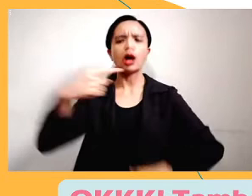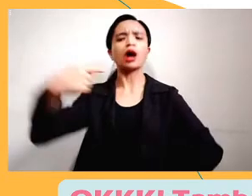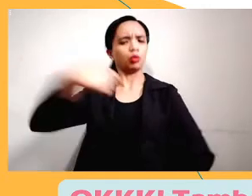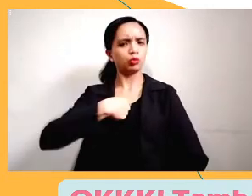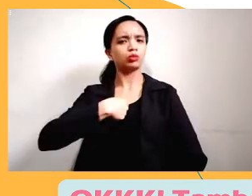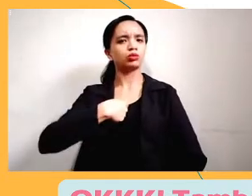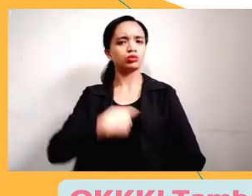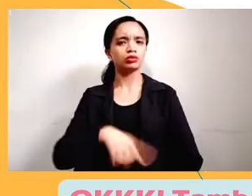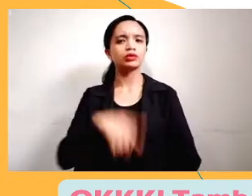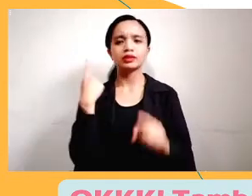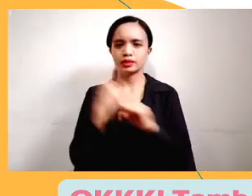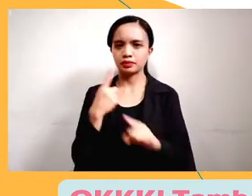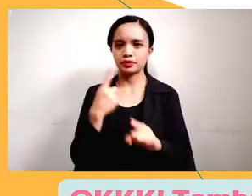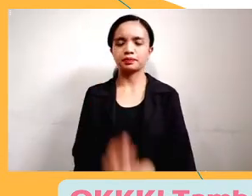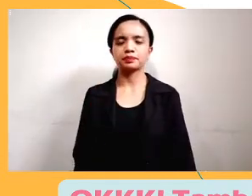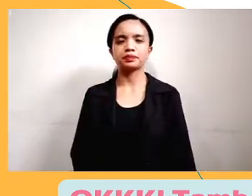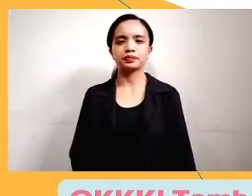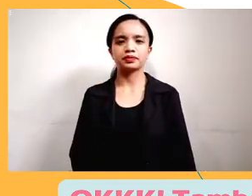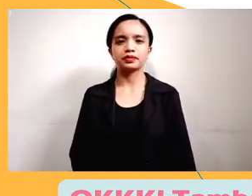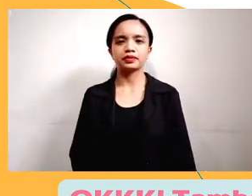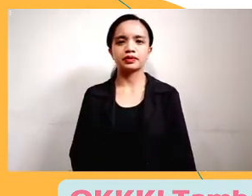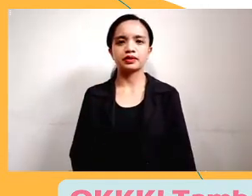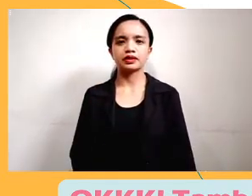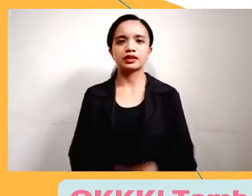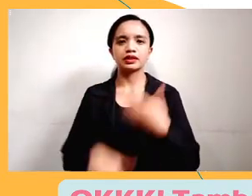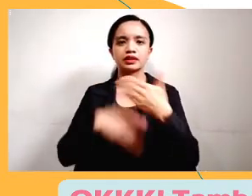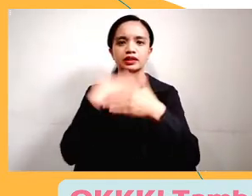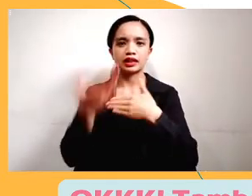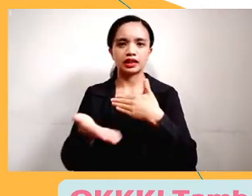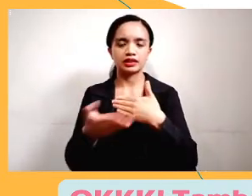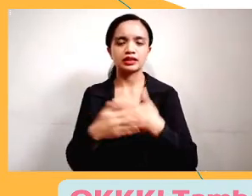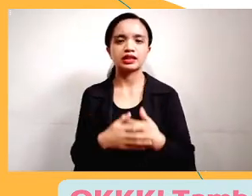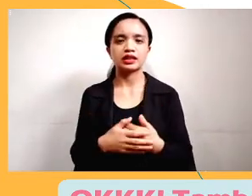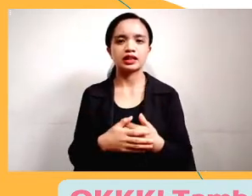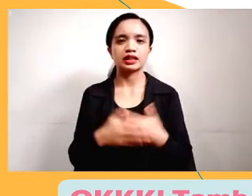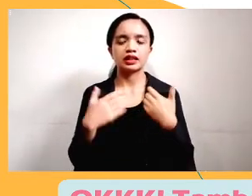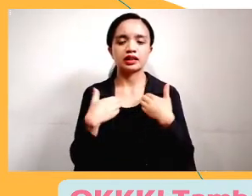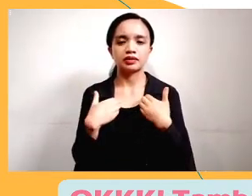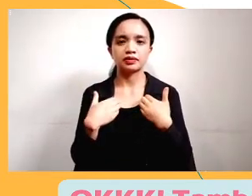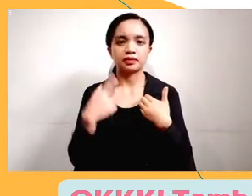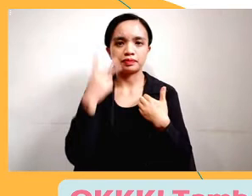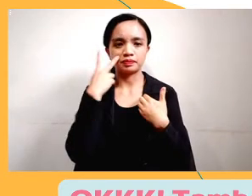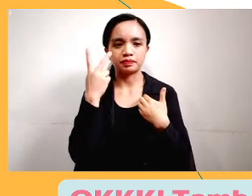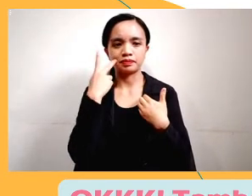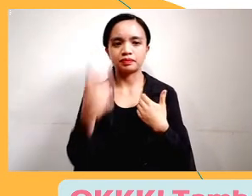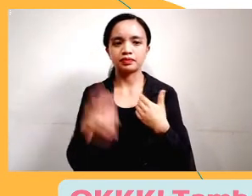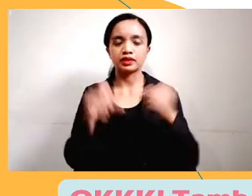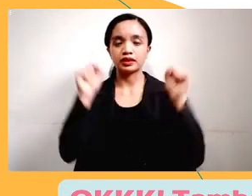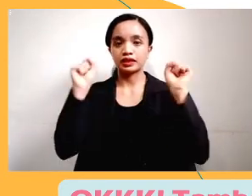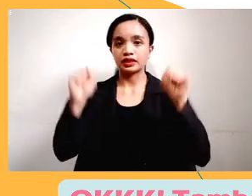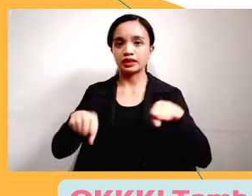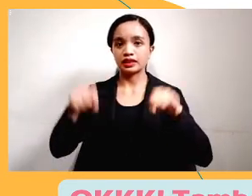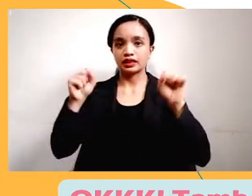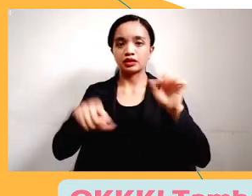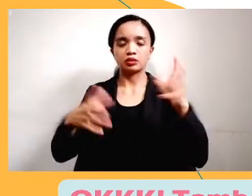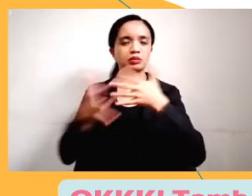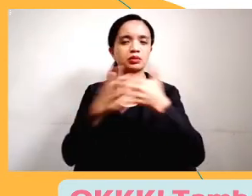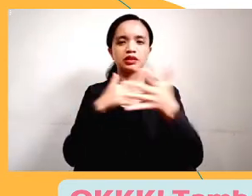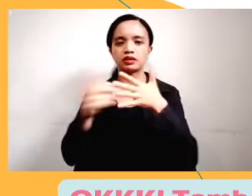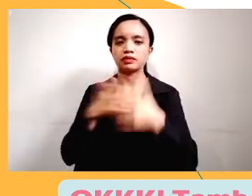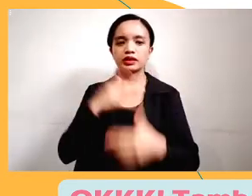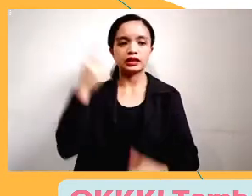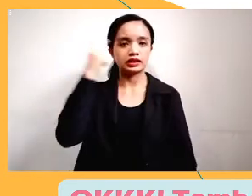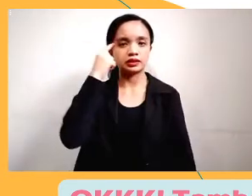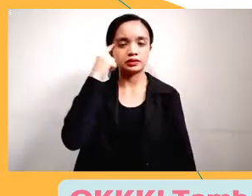ka doon. Ngayon, lagyan naman natin siya ng karugtong. Pwedeng kung ano yung naiisip nyo ngayon.